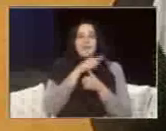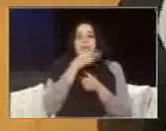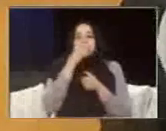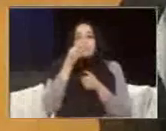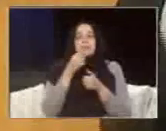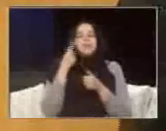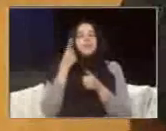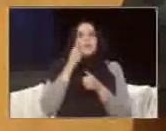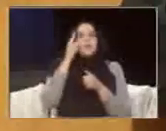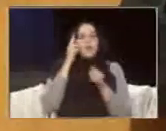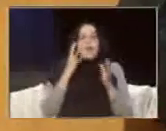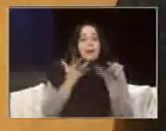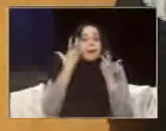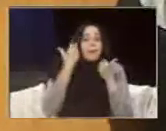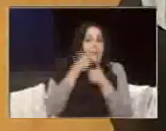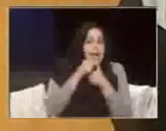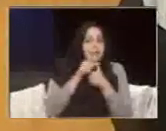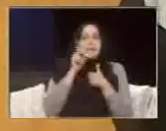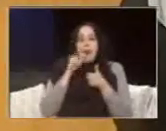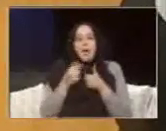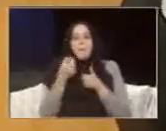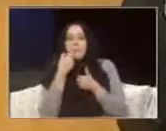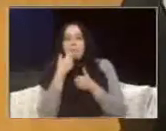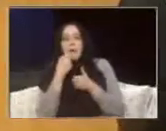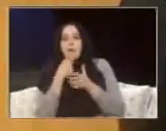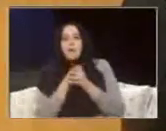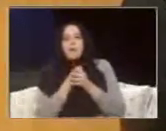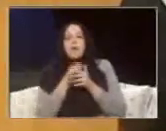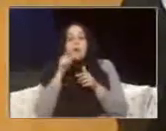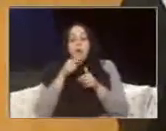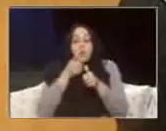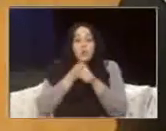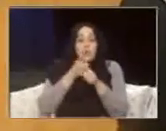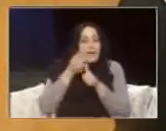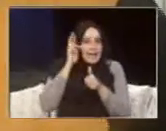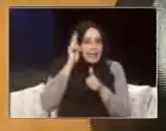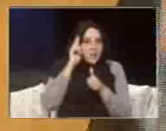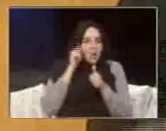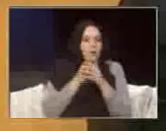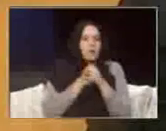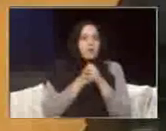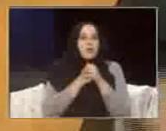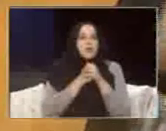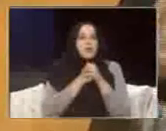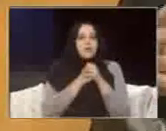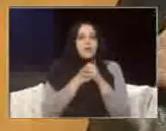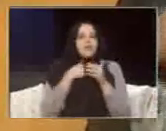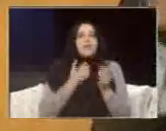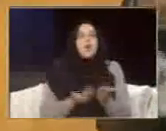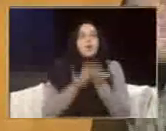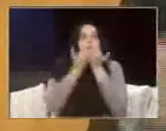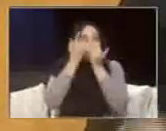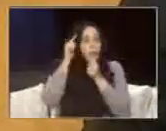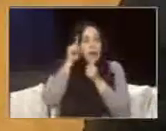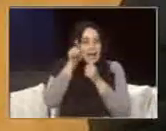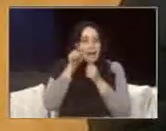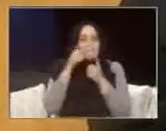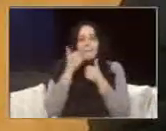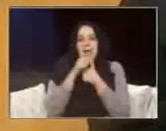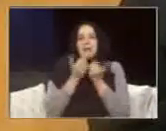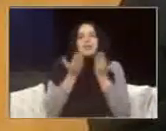الا وله دواء. احنا نقولوا في اتبع سببها، ربي قال نعم في سوره الكهف اتبع سببها. احنا فاتبع نتبع، احنا ندعو لها ولكن مع الدعاء